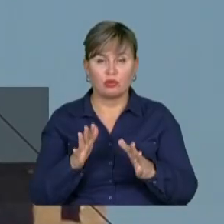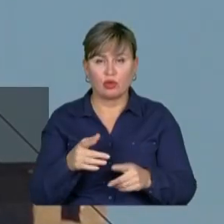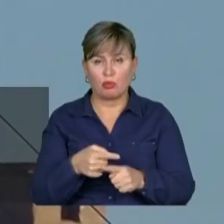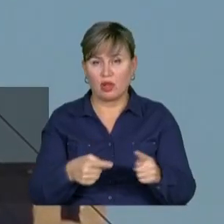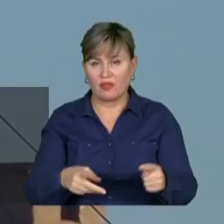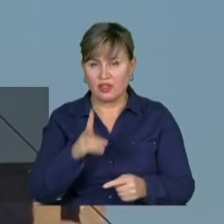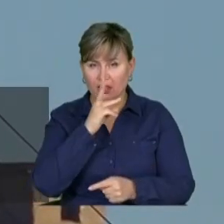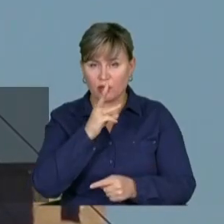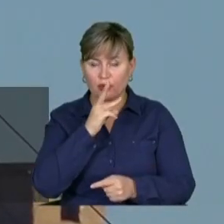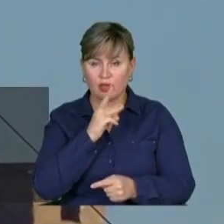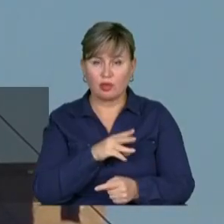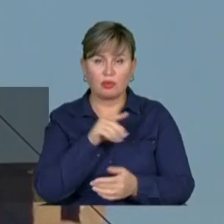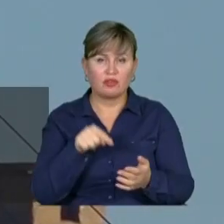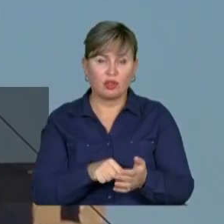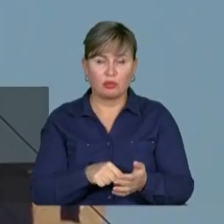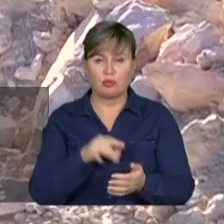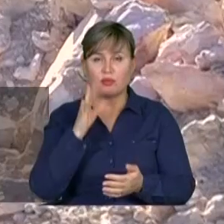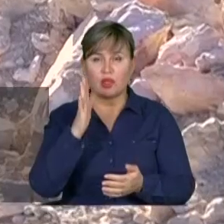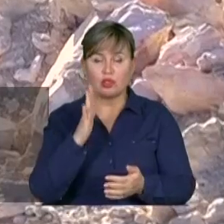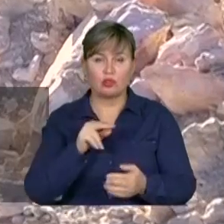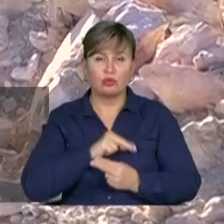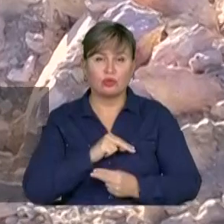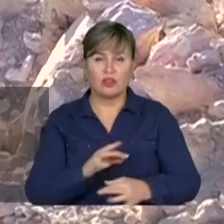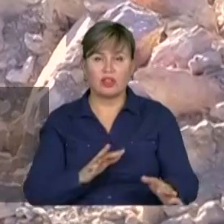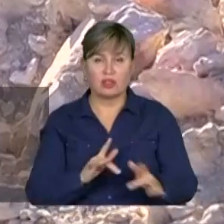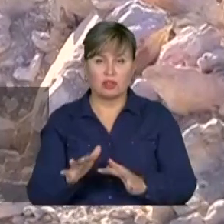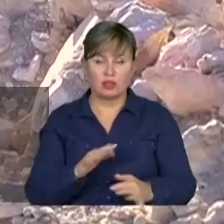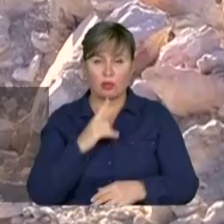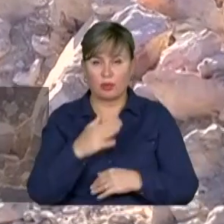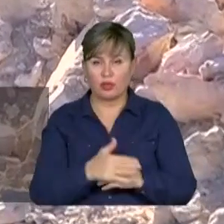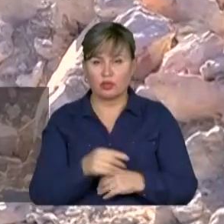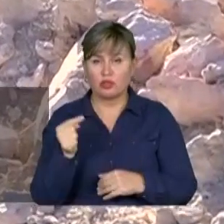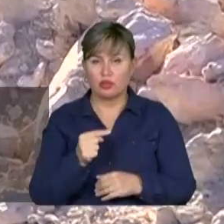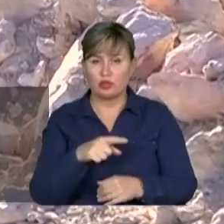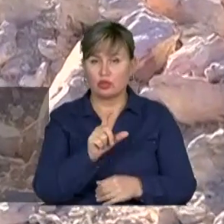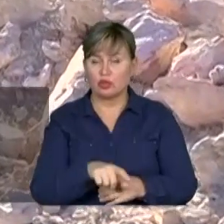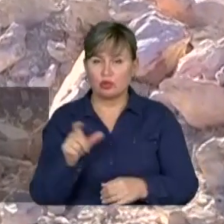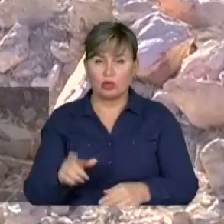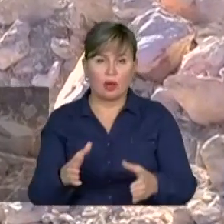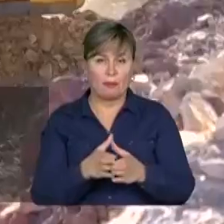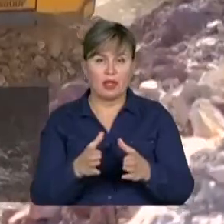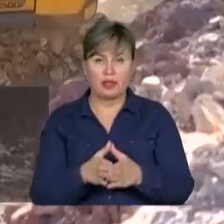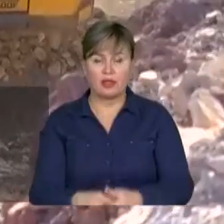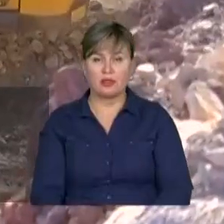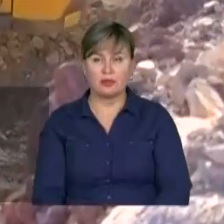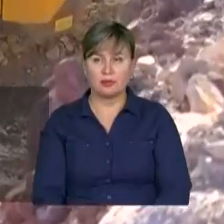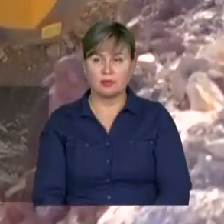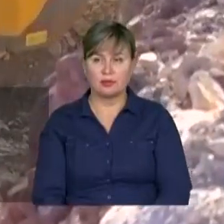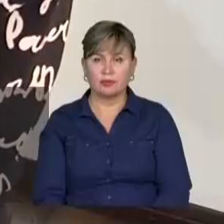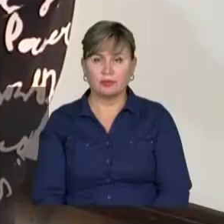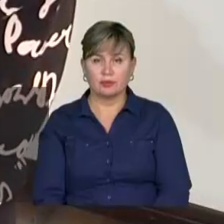половину зарплаты. Под вопросом дальнейшая трудовая деятельность почти 1000 сотрудников компании.